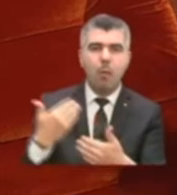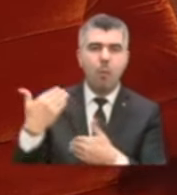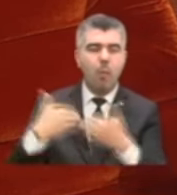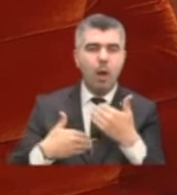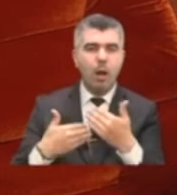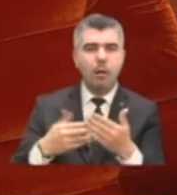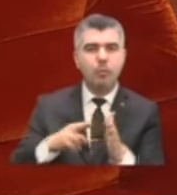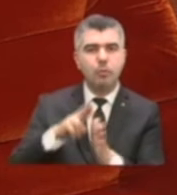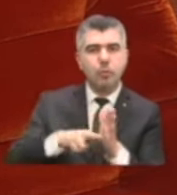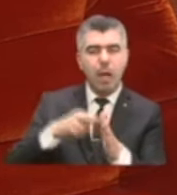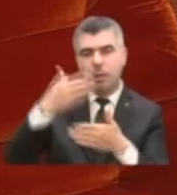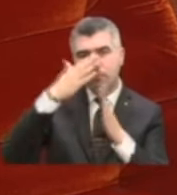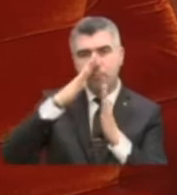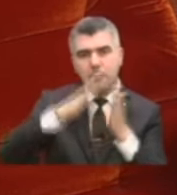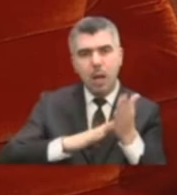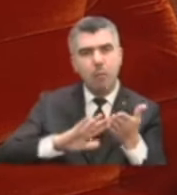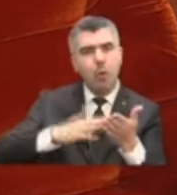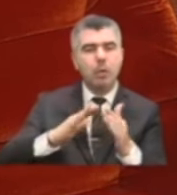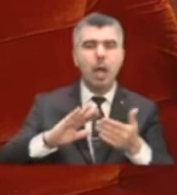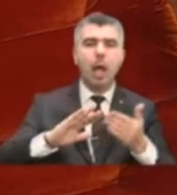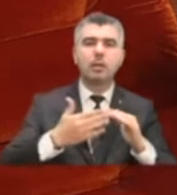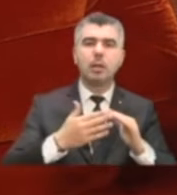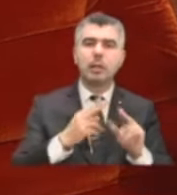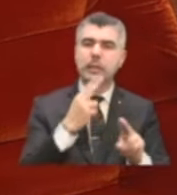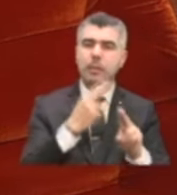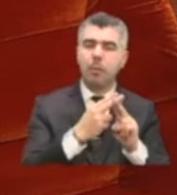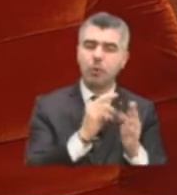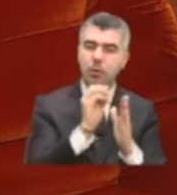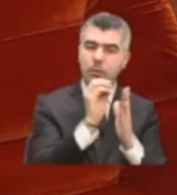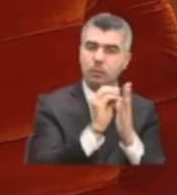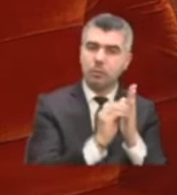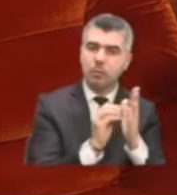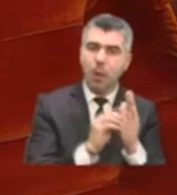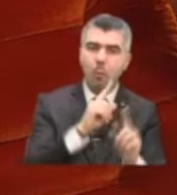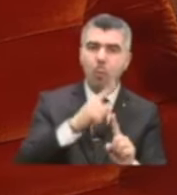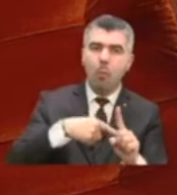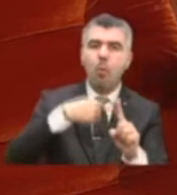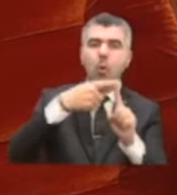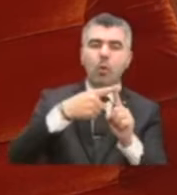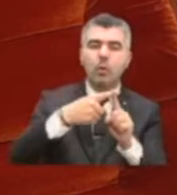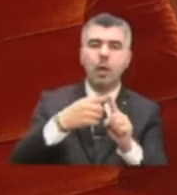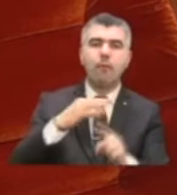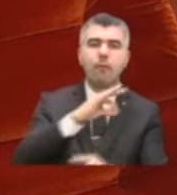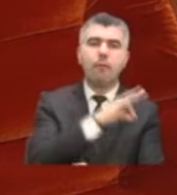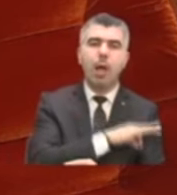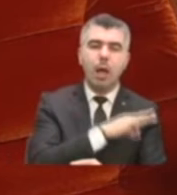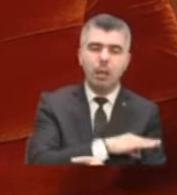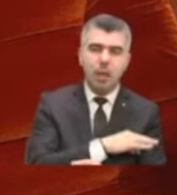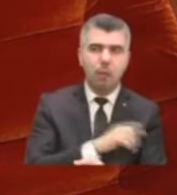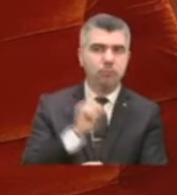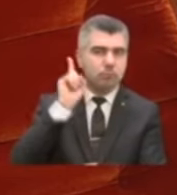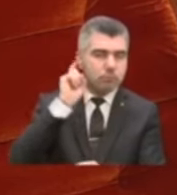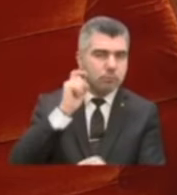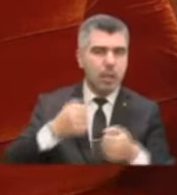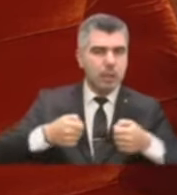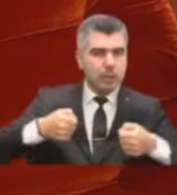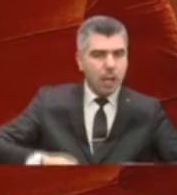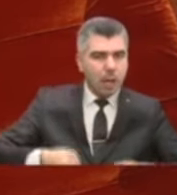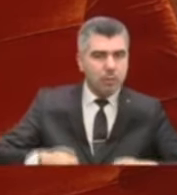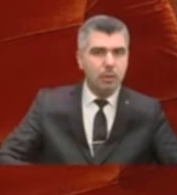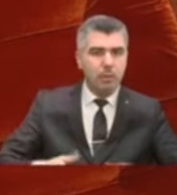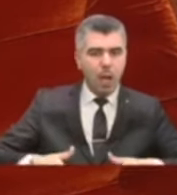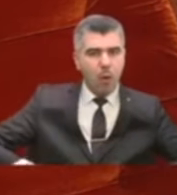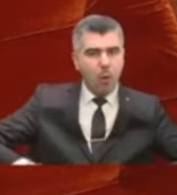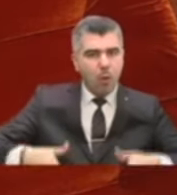بجميع انحاء المملكه والرقمنه ديالها، ورفع عدد المستفيدين سواء من الاجهزه المعينه التقنيه او